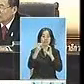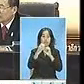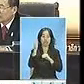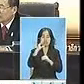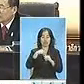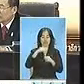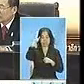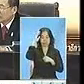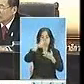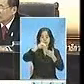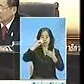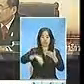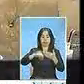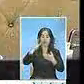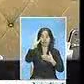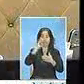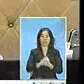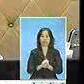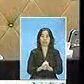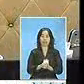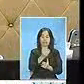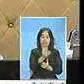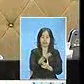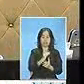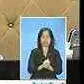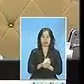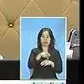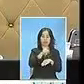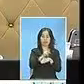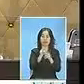มถอนครับขอบคุณ ถอนโอเคขอบคุณนะเชิญท่านสามารถฮะ